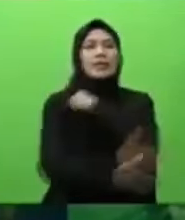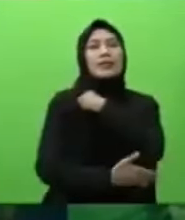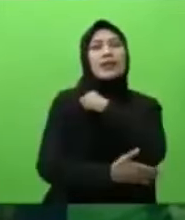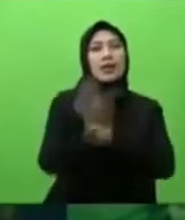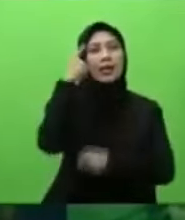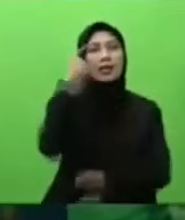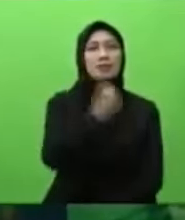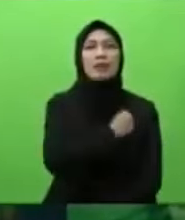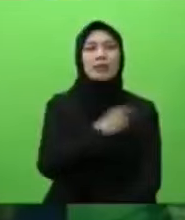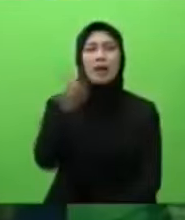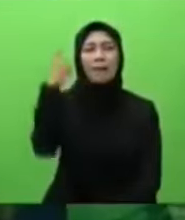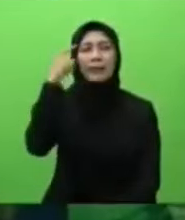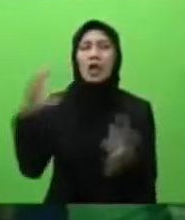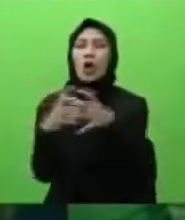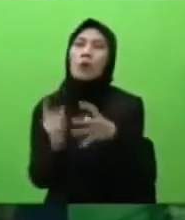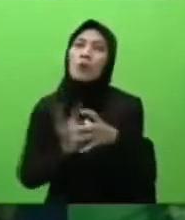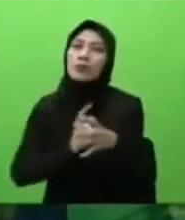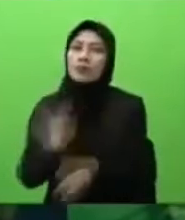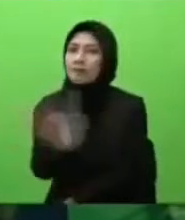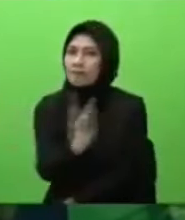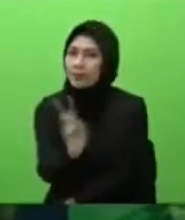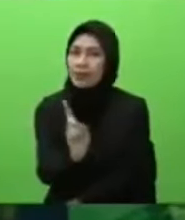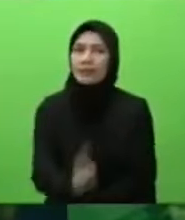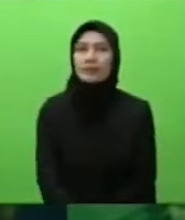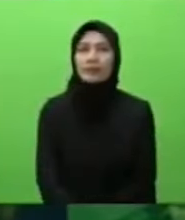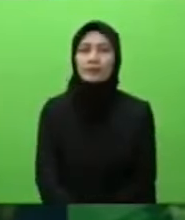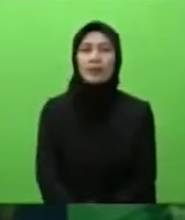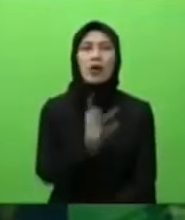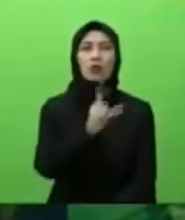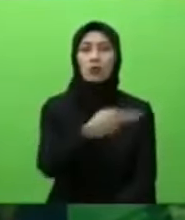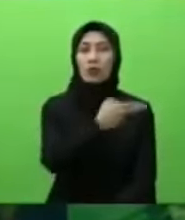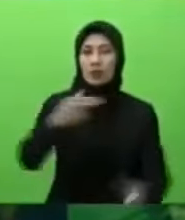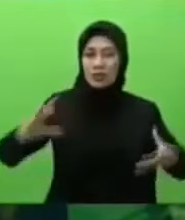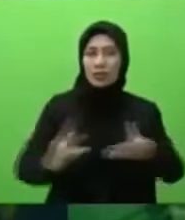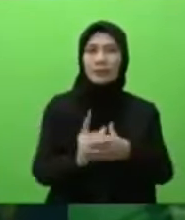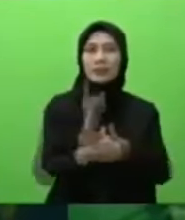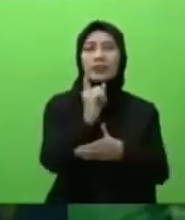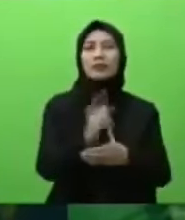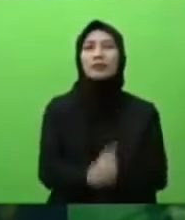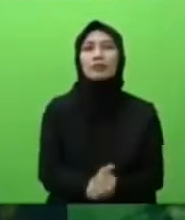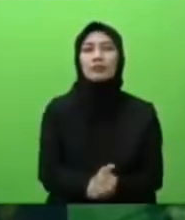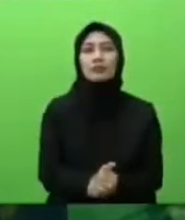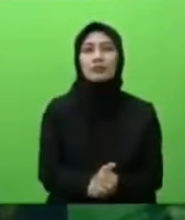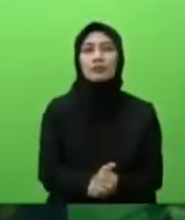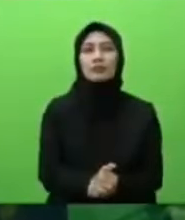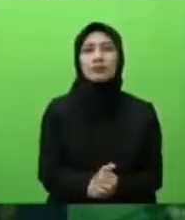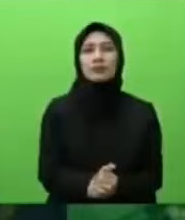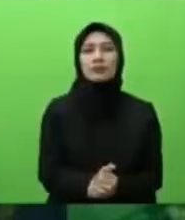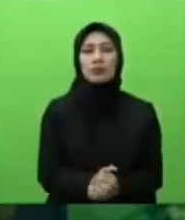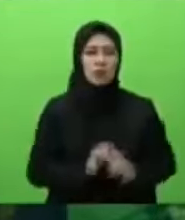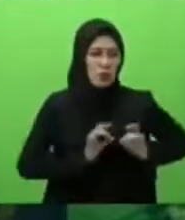sendiri sekaligus menjadi perekat persatuan Indonesia serta menjauhi Sikap saling